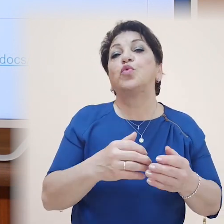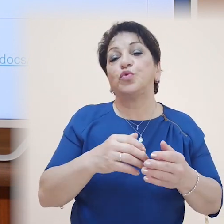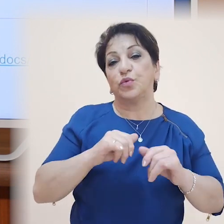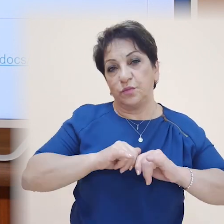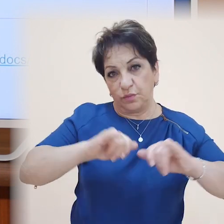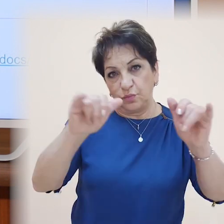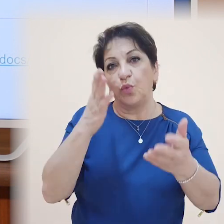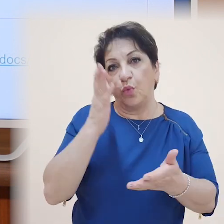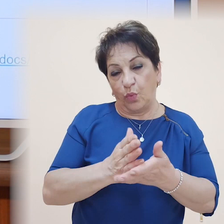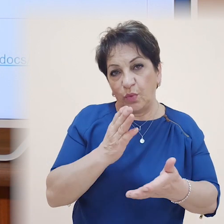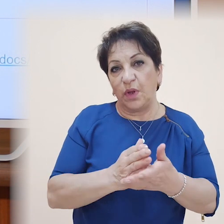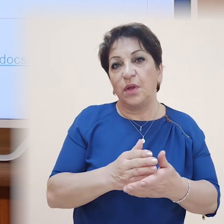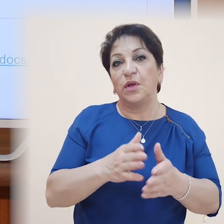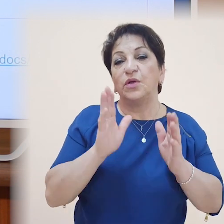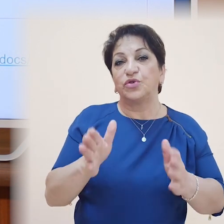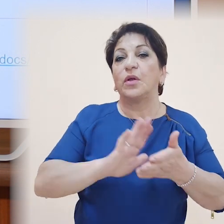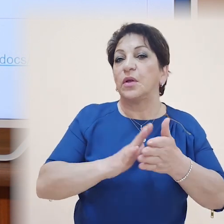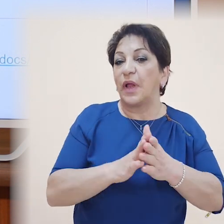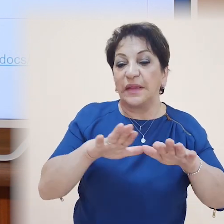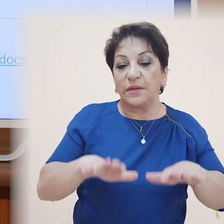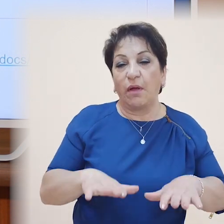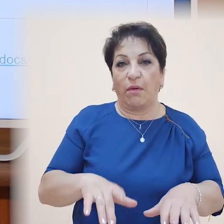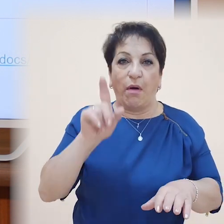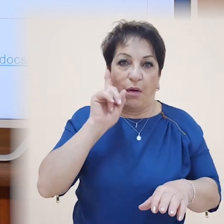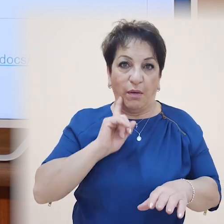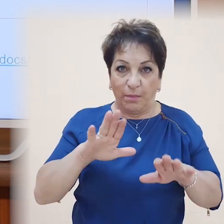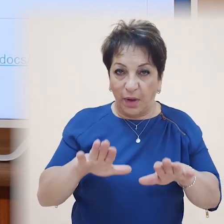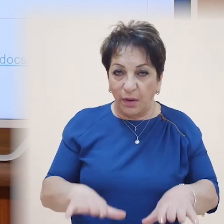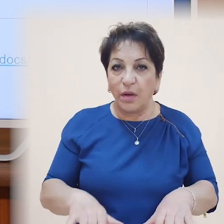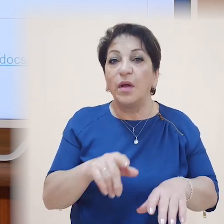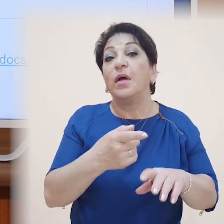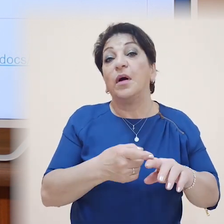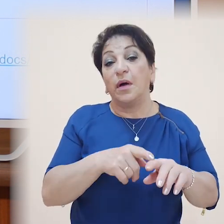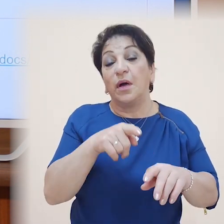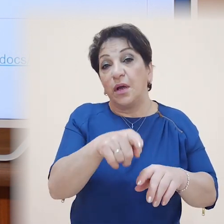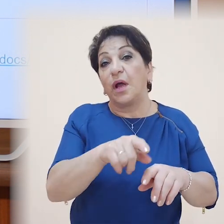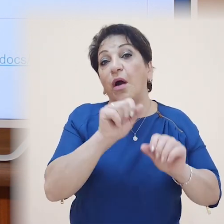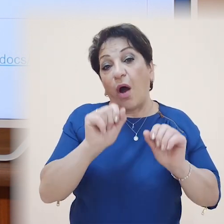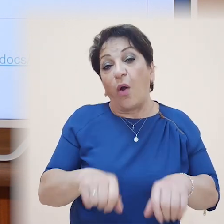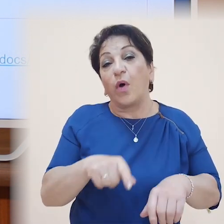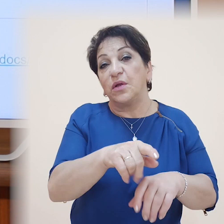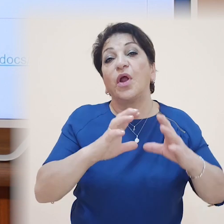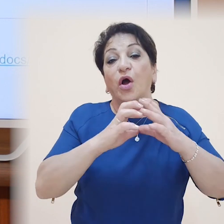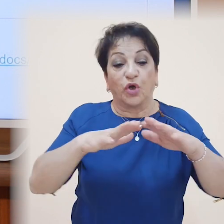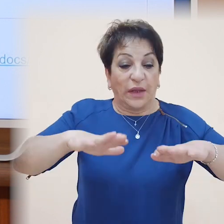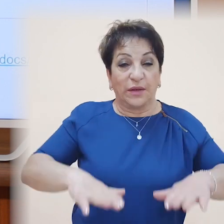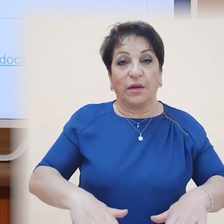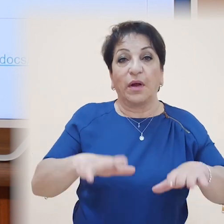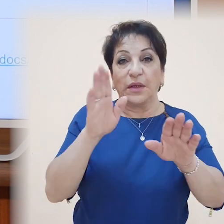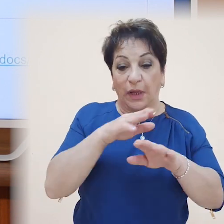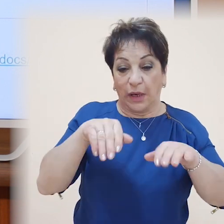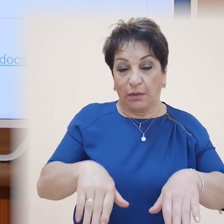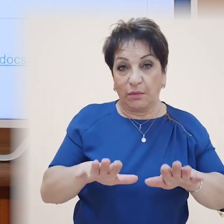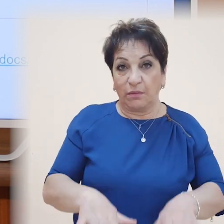իշում եք նախապես ասացինք մարզոնի խիստ բարենը պաստ աշխարագրակրական դիրկ և կարելի ասել, որ այն իր աշխարագրական դիրկին ձերաց